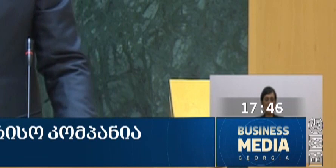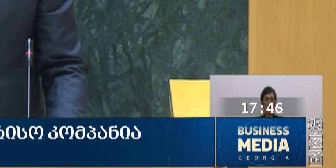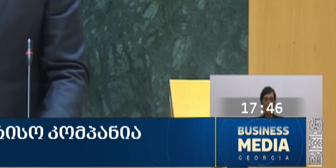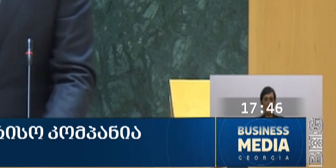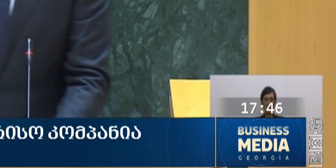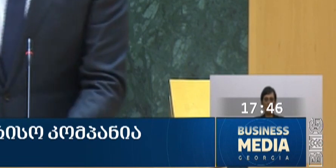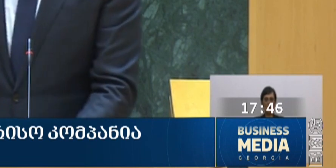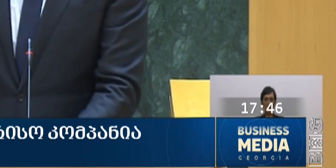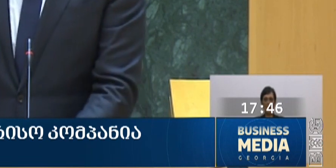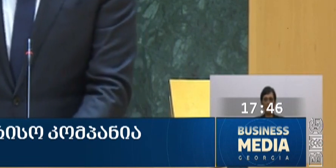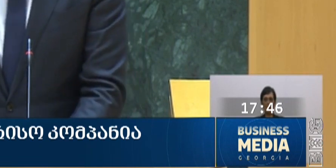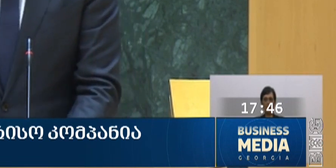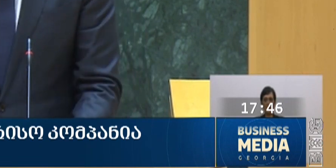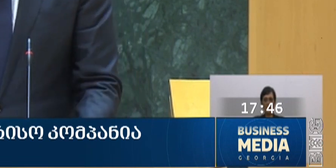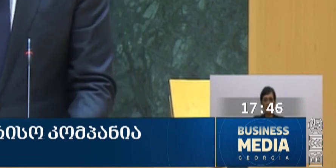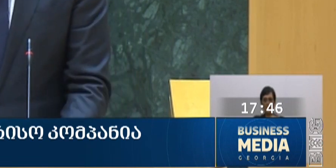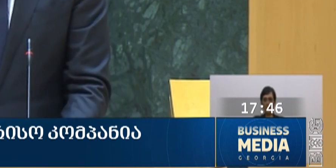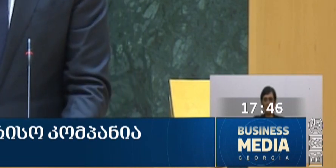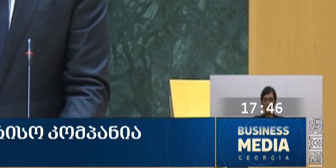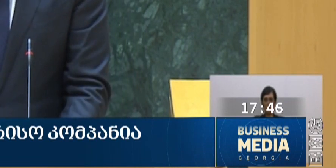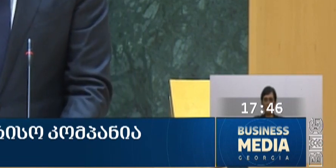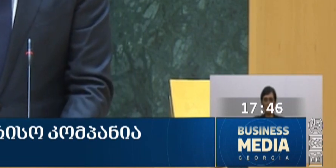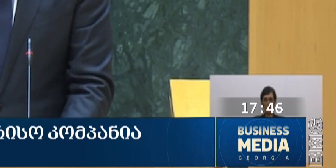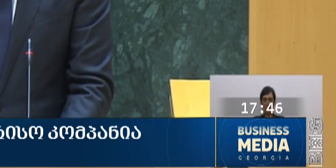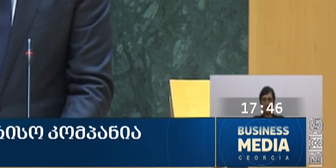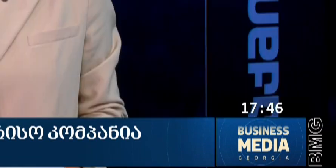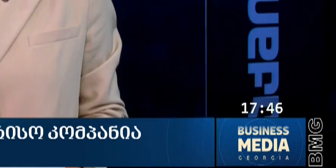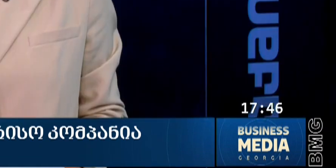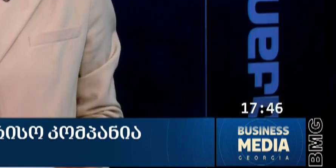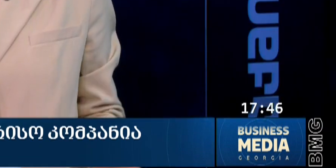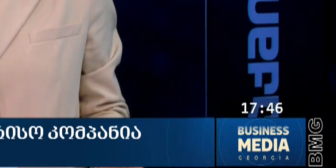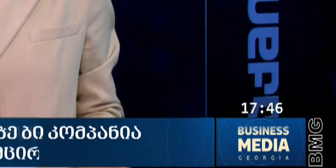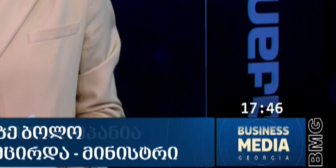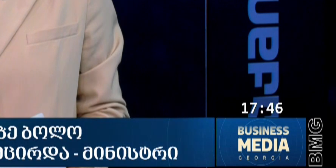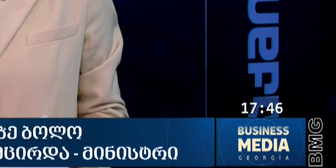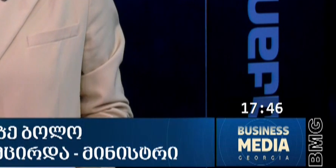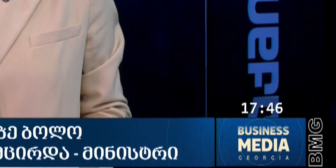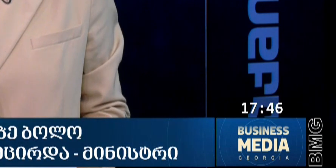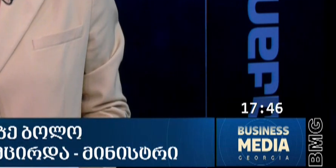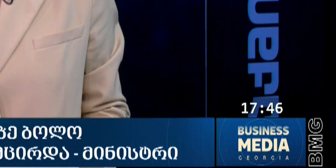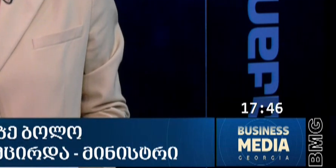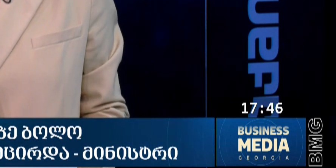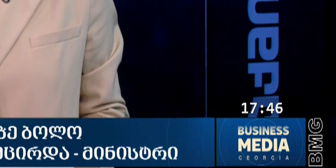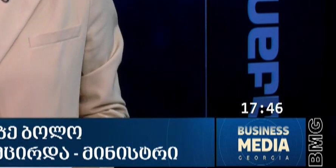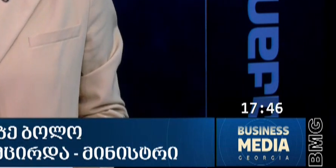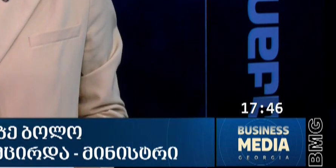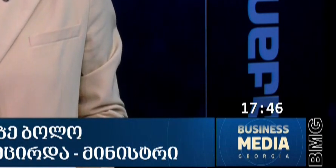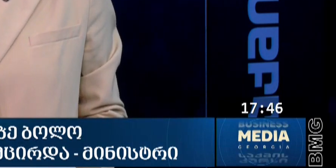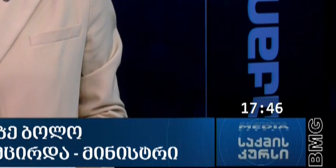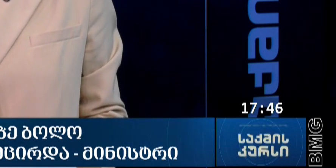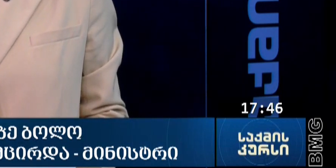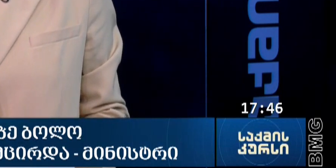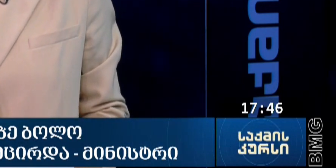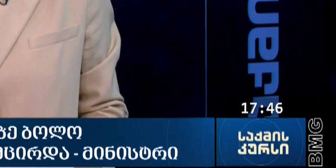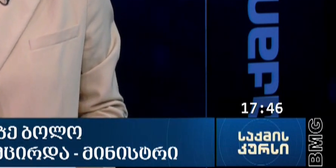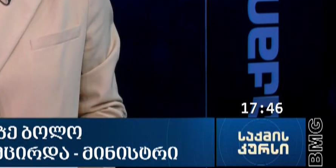ასევე პაციენტების მოსახურების კუთხით. Ministrul a șesavat situația cu ecanhorțele bulte, dacă